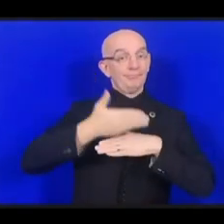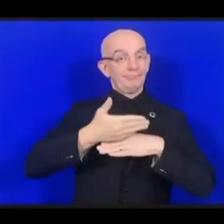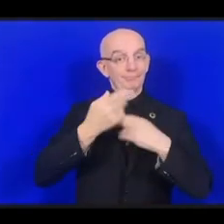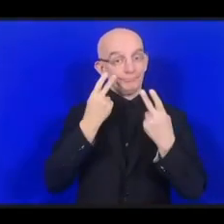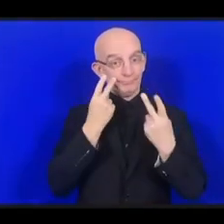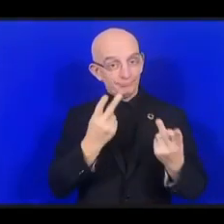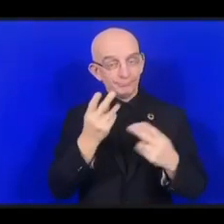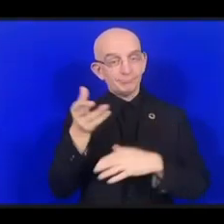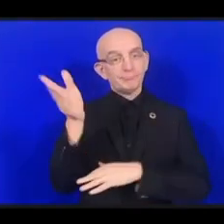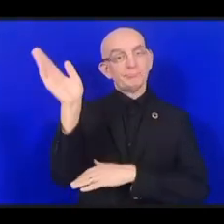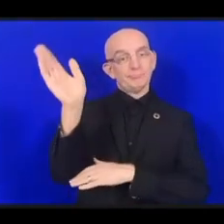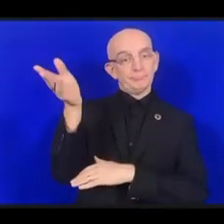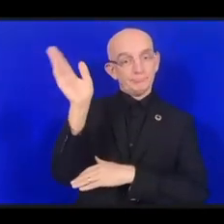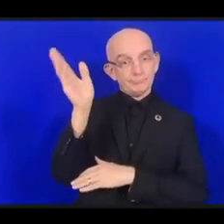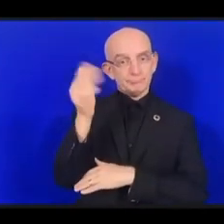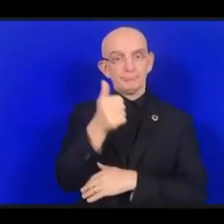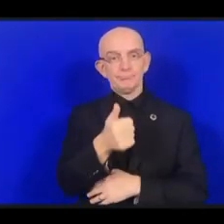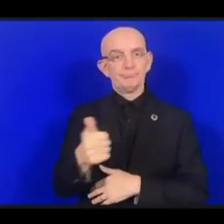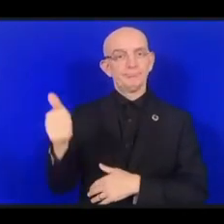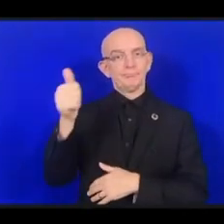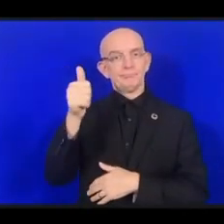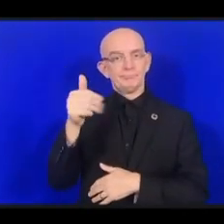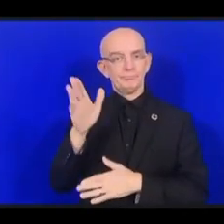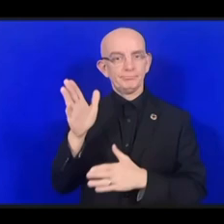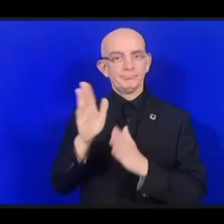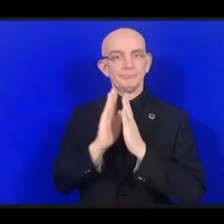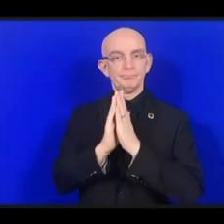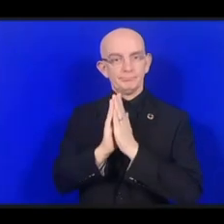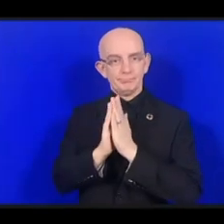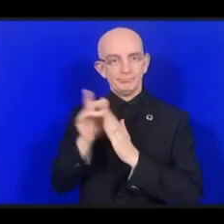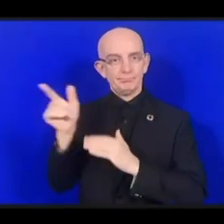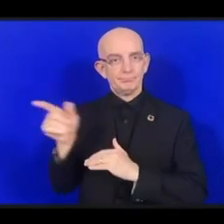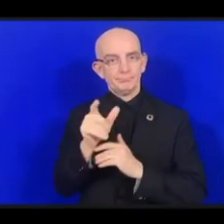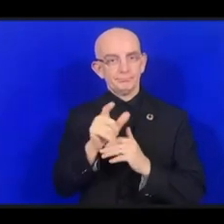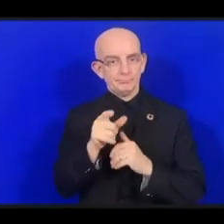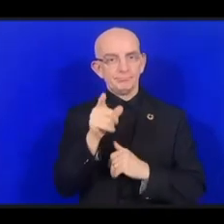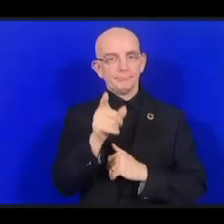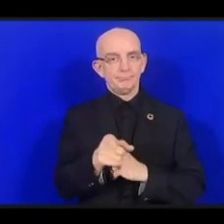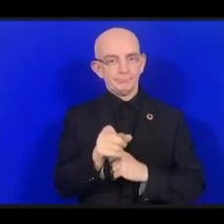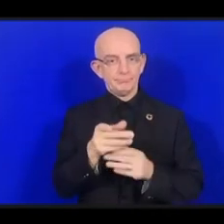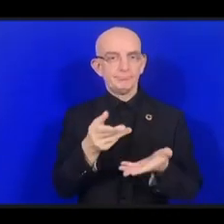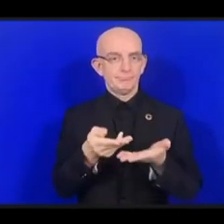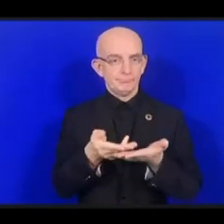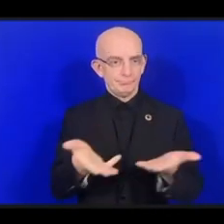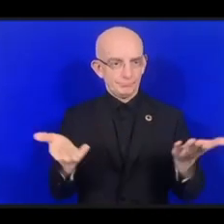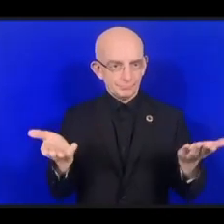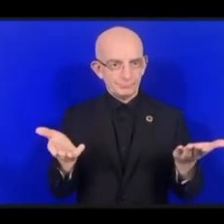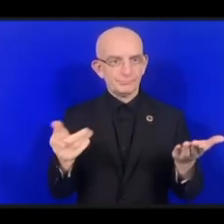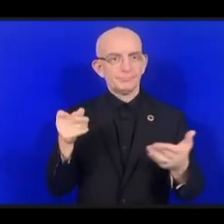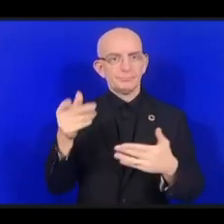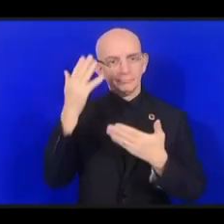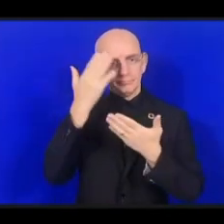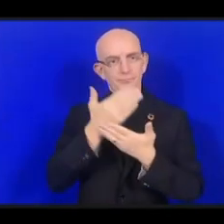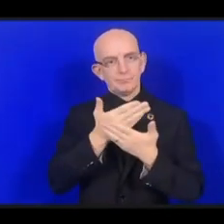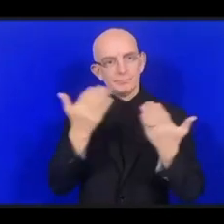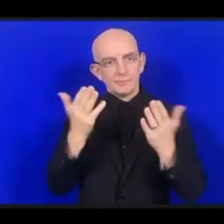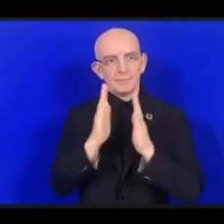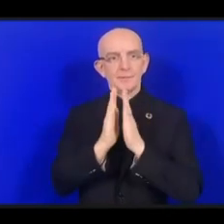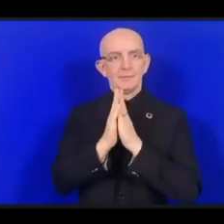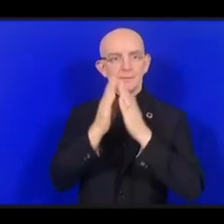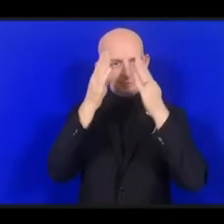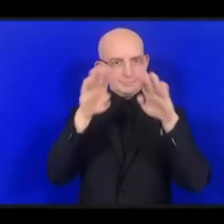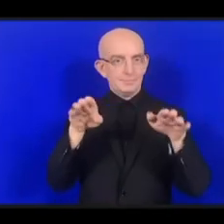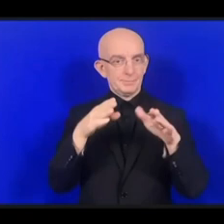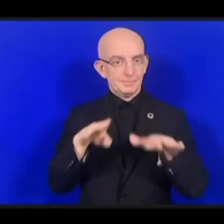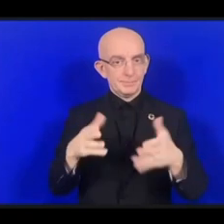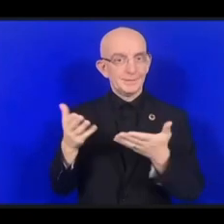temples les plus célèbres du Japon mauisan est né à kyomizu Kyoto en 1940